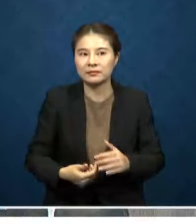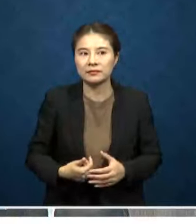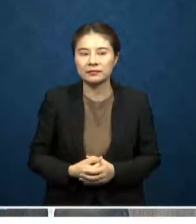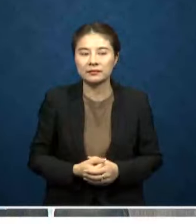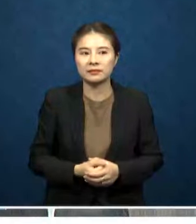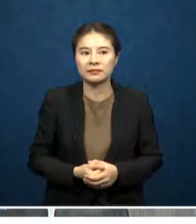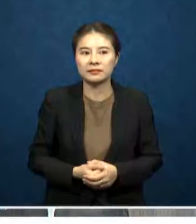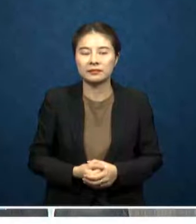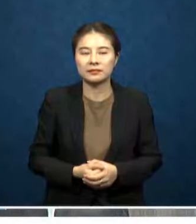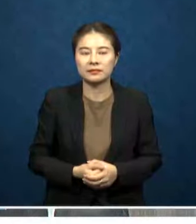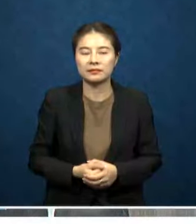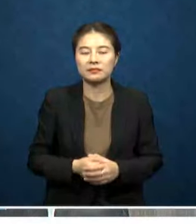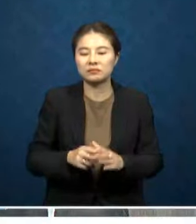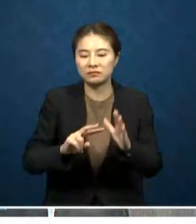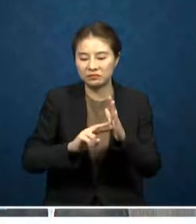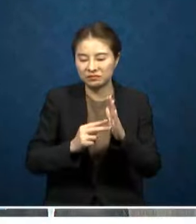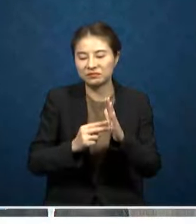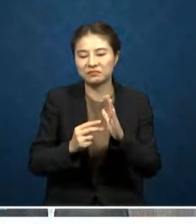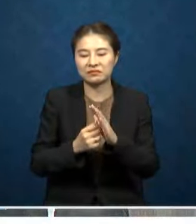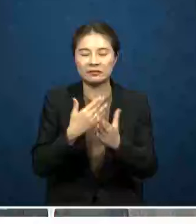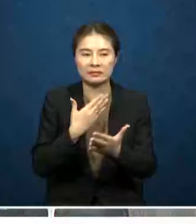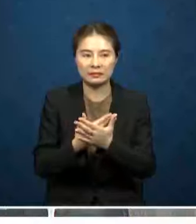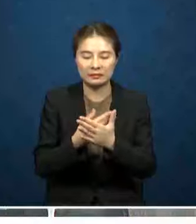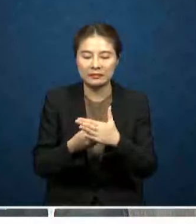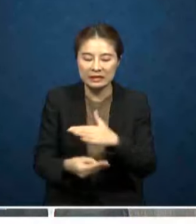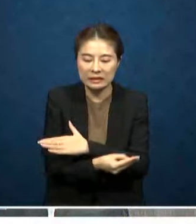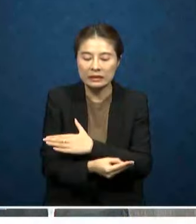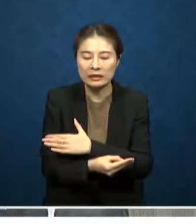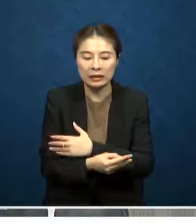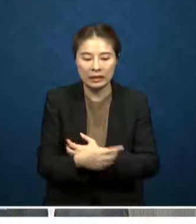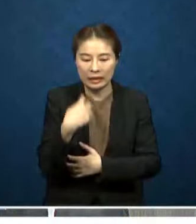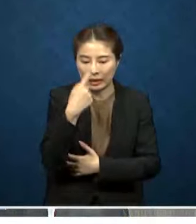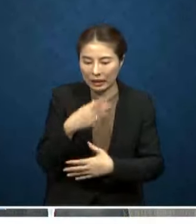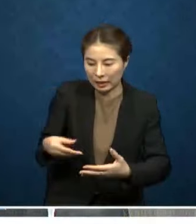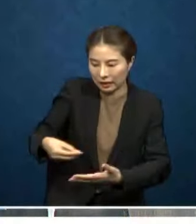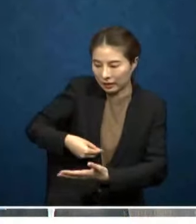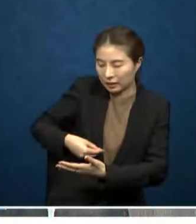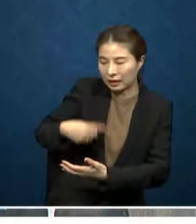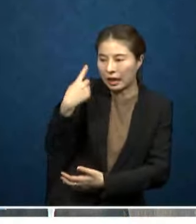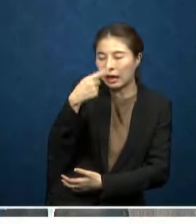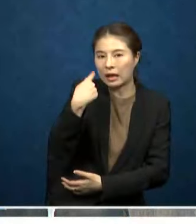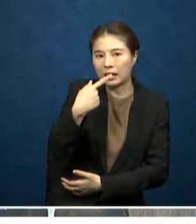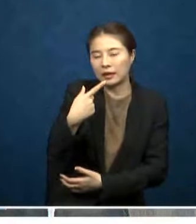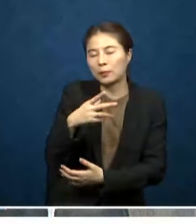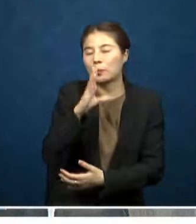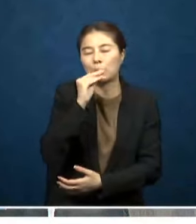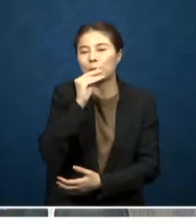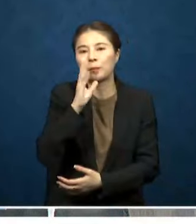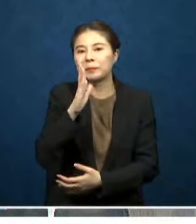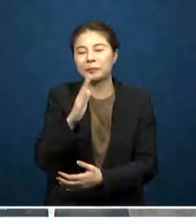ถามว่าส่วยต่างๆเหล่านี้น่ะมันไหลไปที่ไหนอันนี้ผมผมไม่ลงรายละเอียดเดี๋ยวจะ